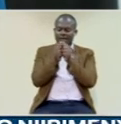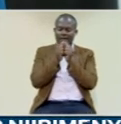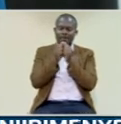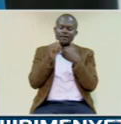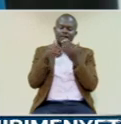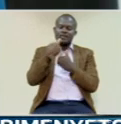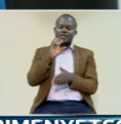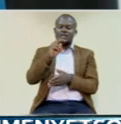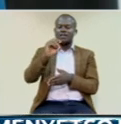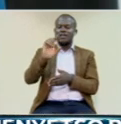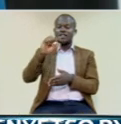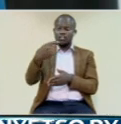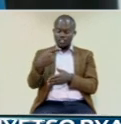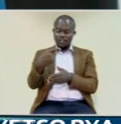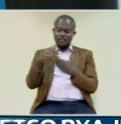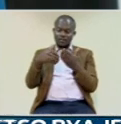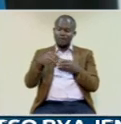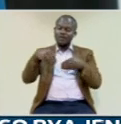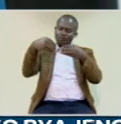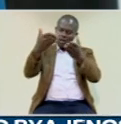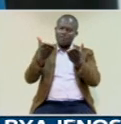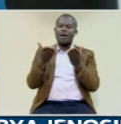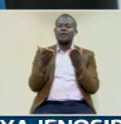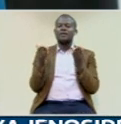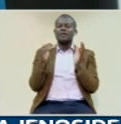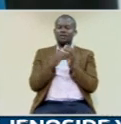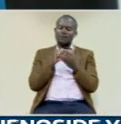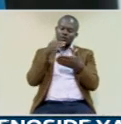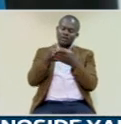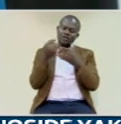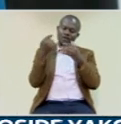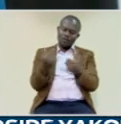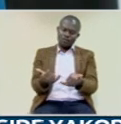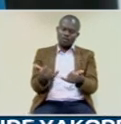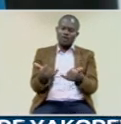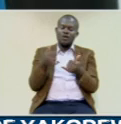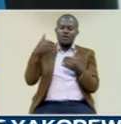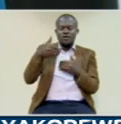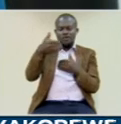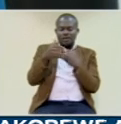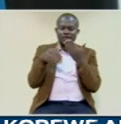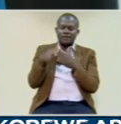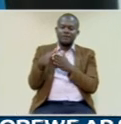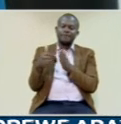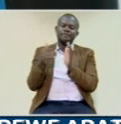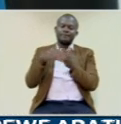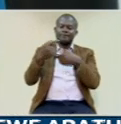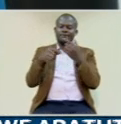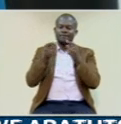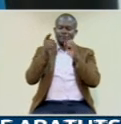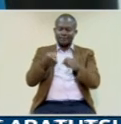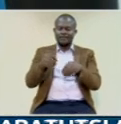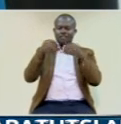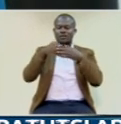na CNLG twabibagejejeho, ndetse kugeza uyu munota uko tugenda tubibona, tugenda tubigeza